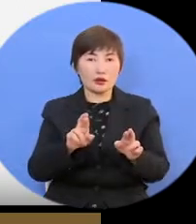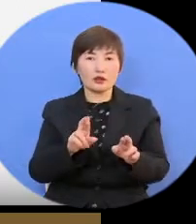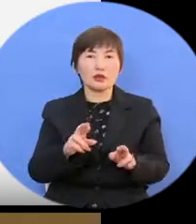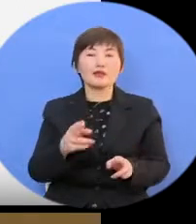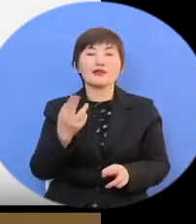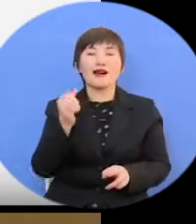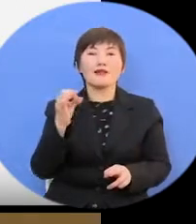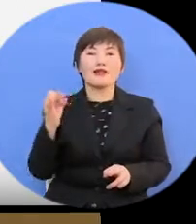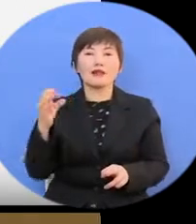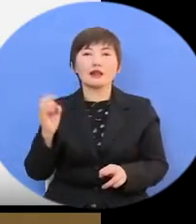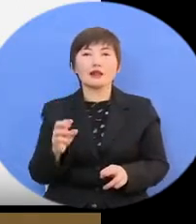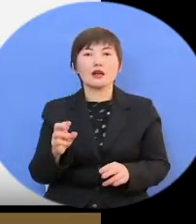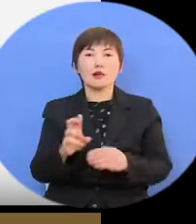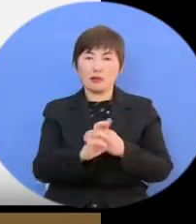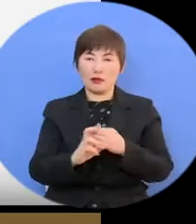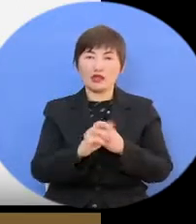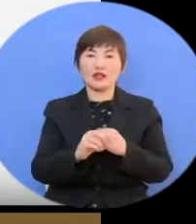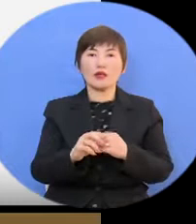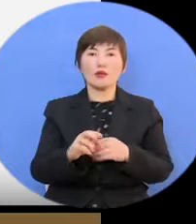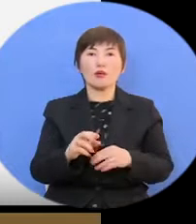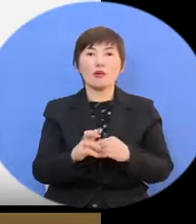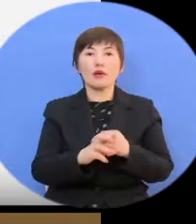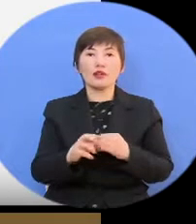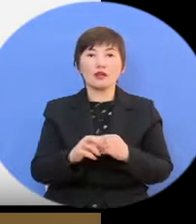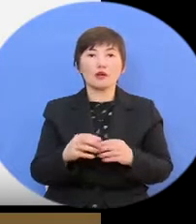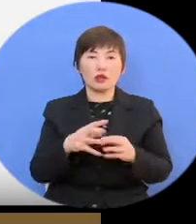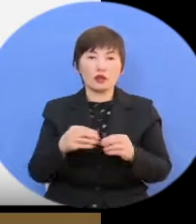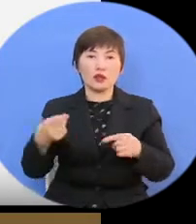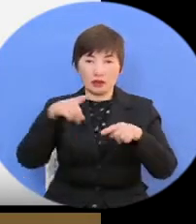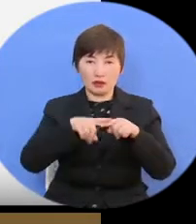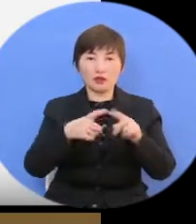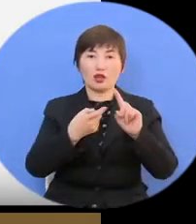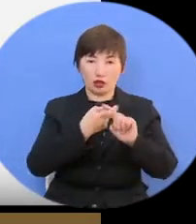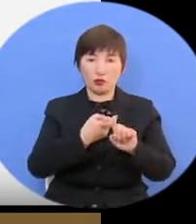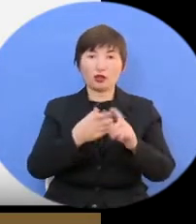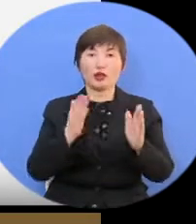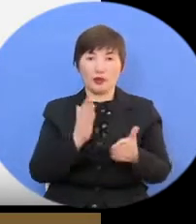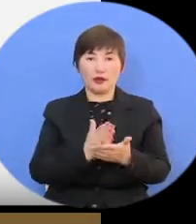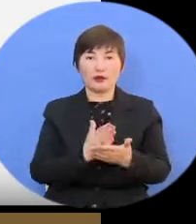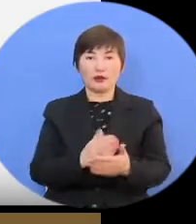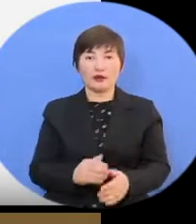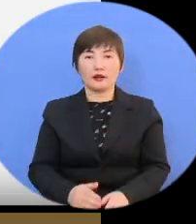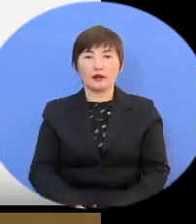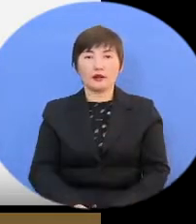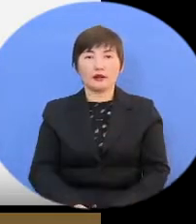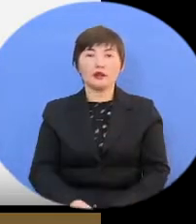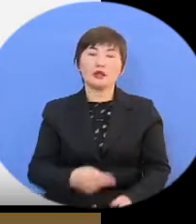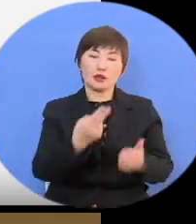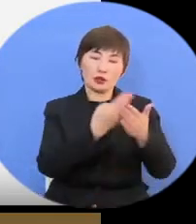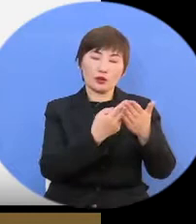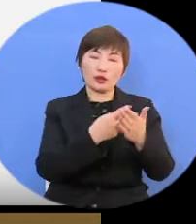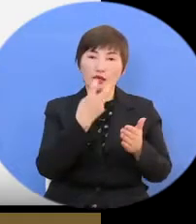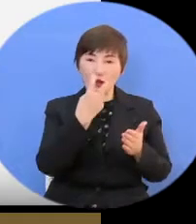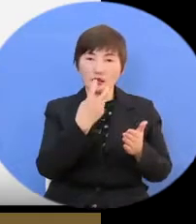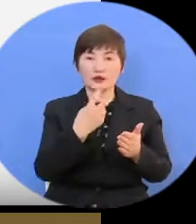нөлөөгөөр хүний бэлгийн булчирхай үйл ажиллагаа нэмэгдсэнтэй холбоотой байдаг байна. За дараах зургийг ажиглая.